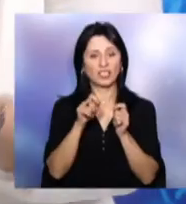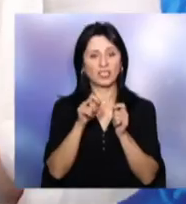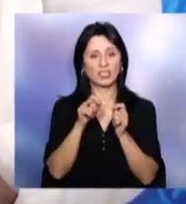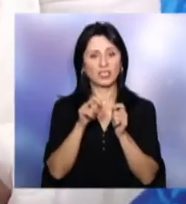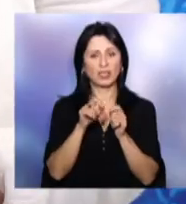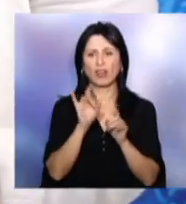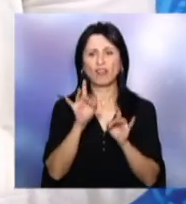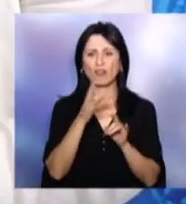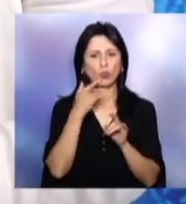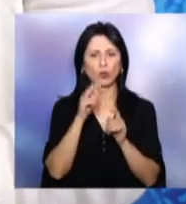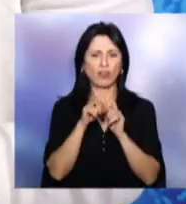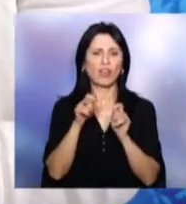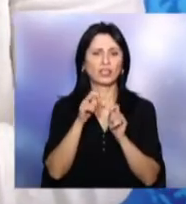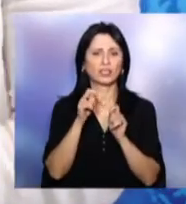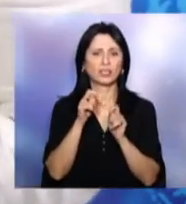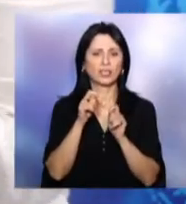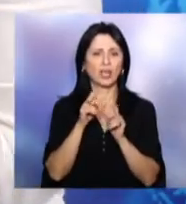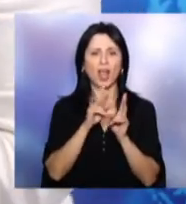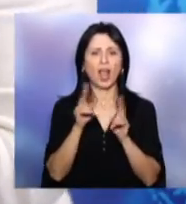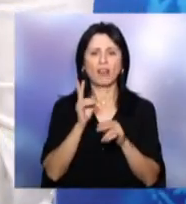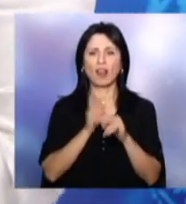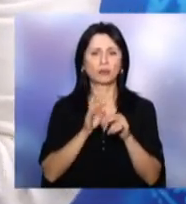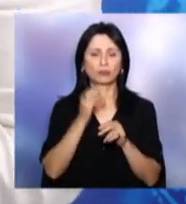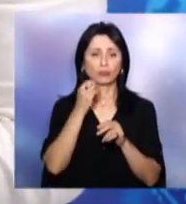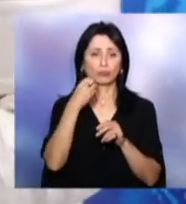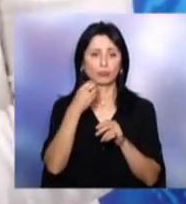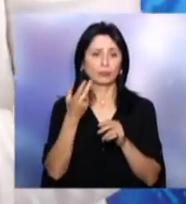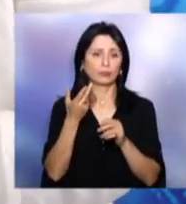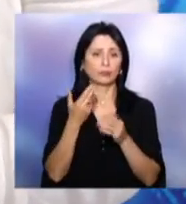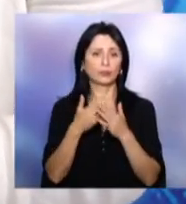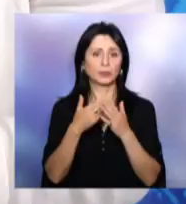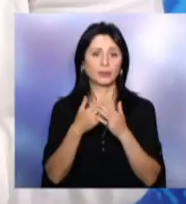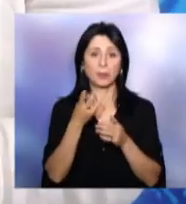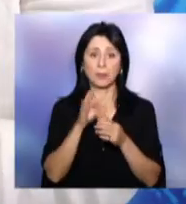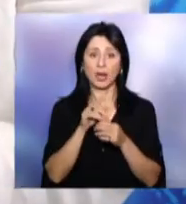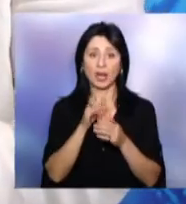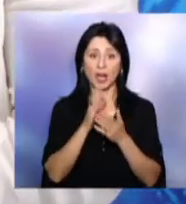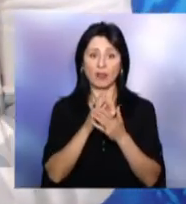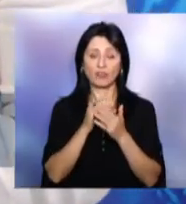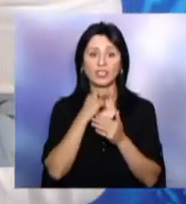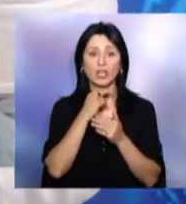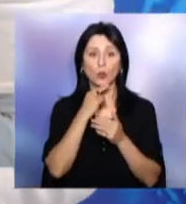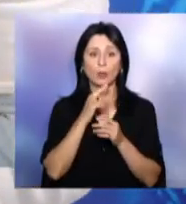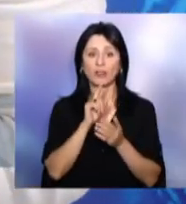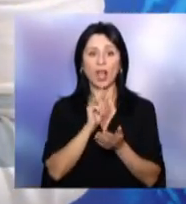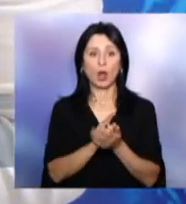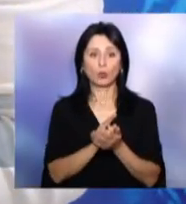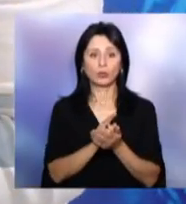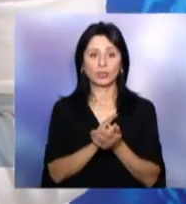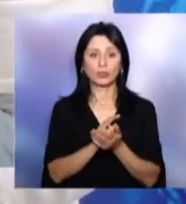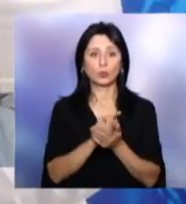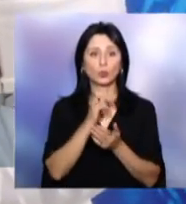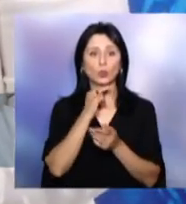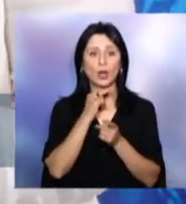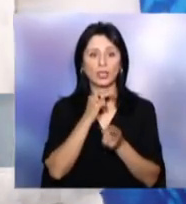იყოს უმტკივნეულო, არავის არ უშლიდეს, არაფერს არ უშლიდეს, მაგრამ არის საყურადღებო და აუცილებლად უნდა